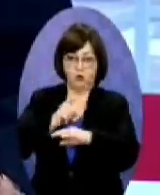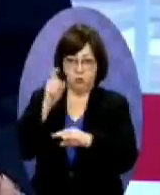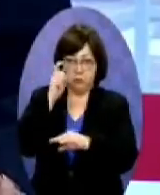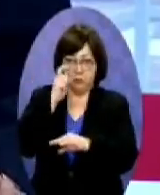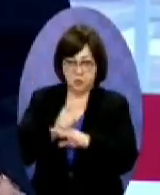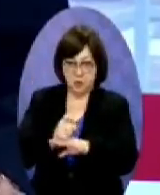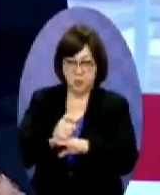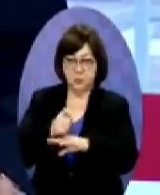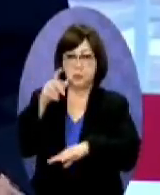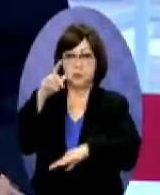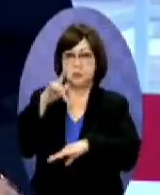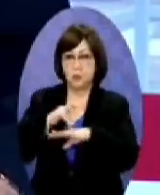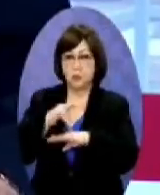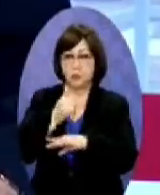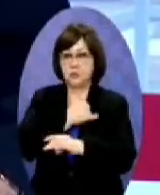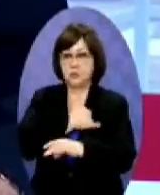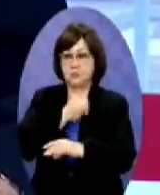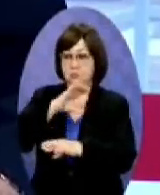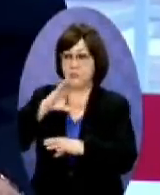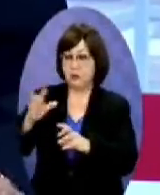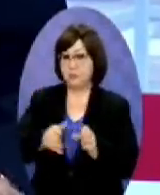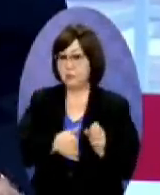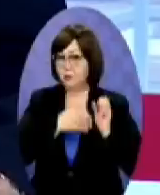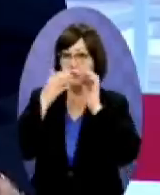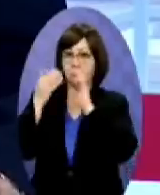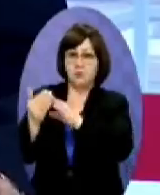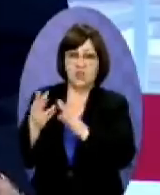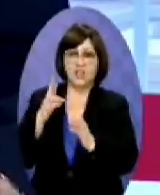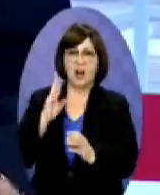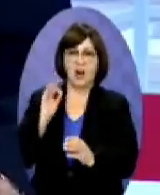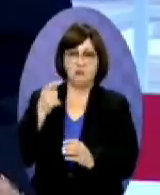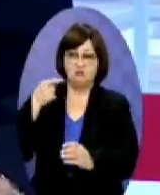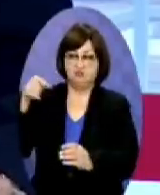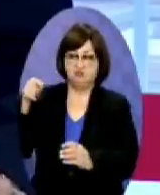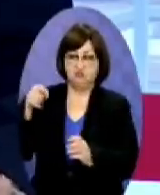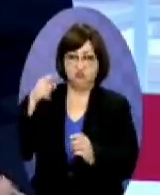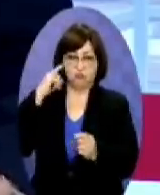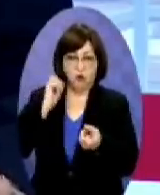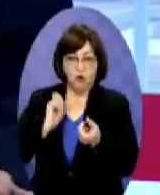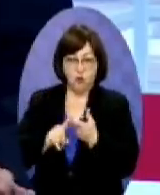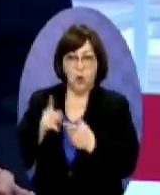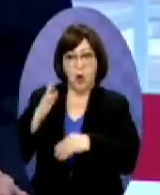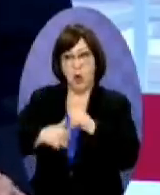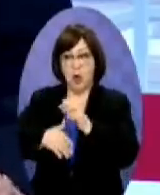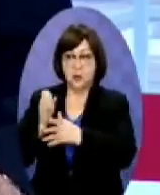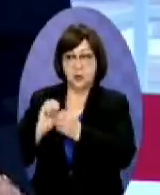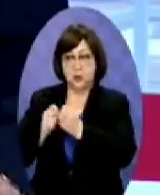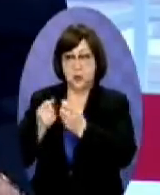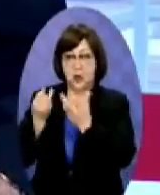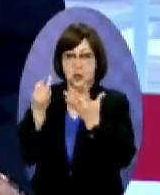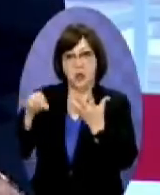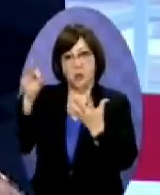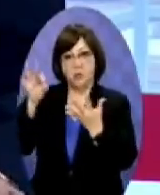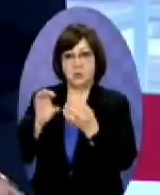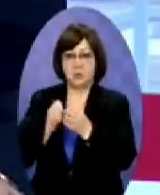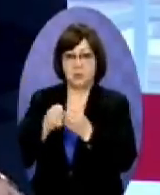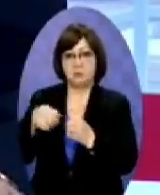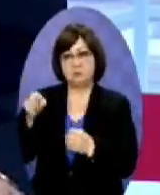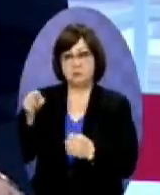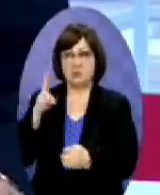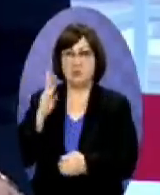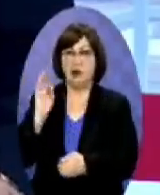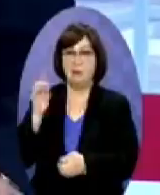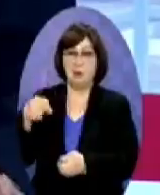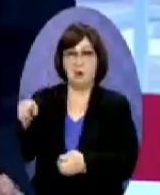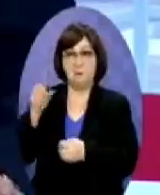руу нүүлэх ажилд ямар шатантай явж байгааг хөндлөв. Хотын шинэ цагиргааны эхний хэсгийн барилгын ажил 70 гаруй хувьтай байна.